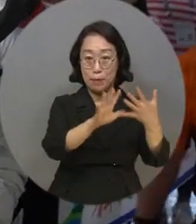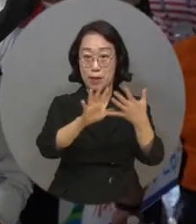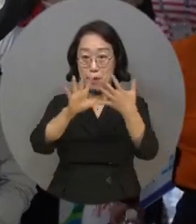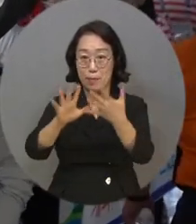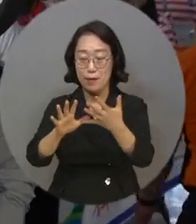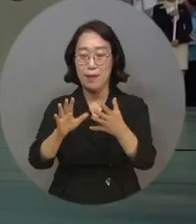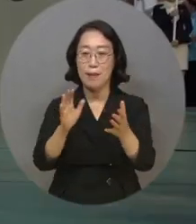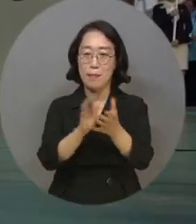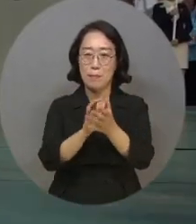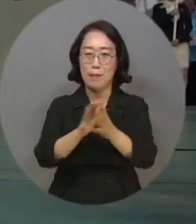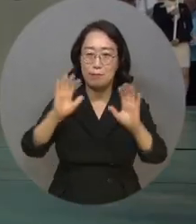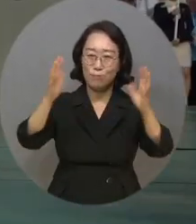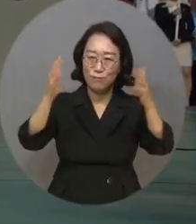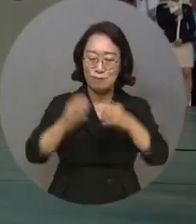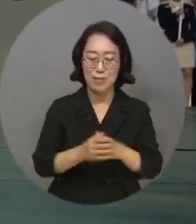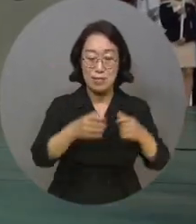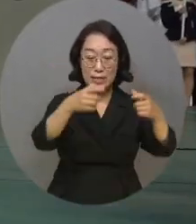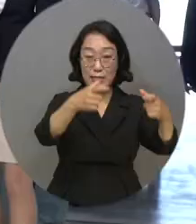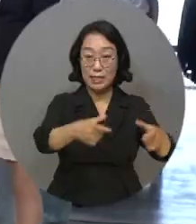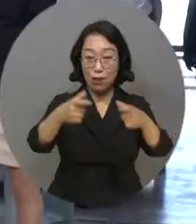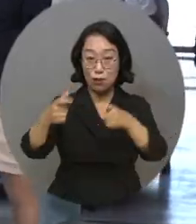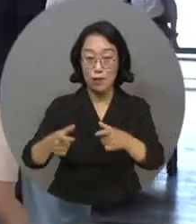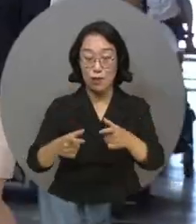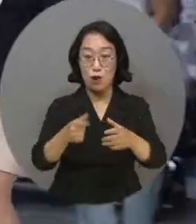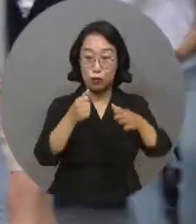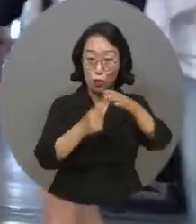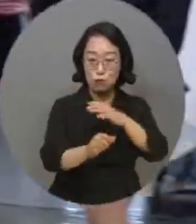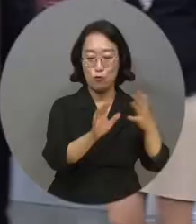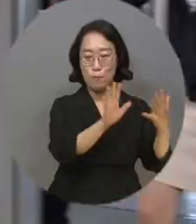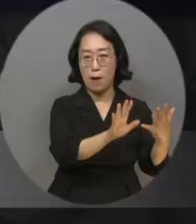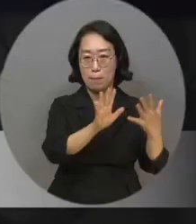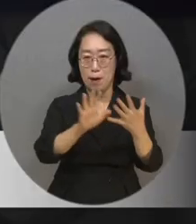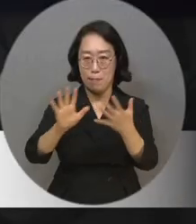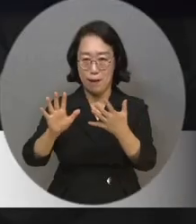환호의 박수 속에서 각 지역별 선수단 입장이 이어졌습니다.